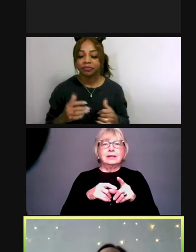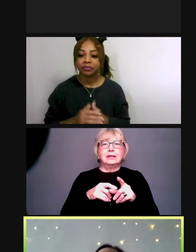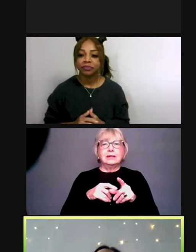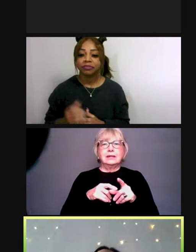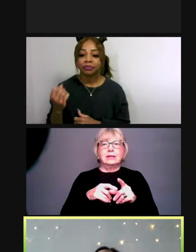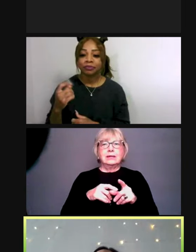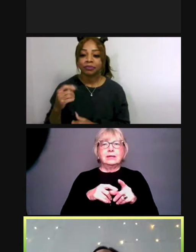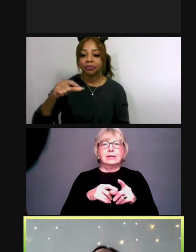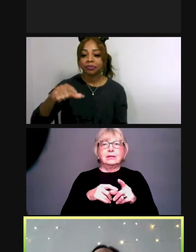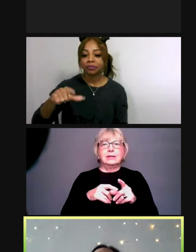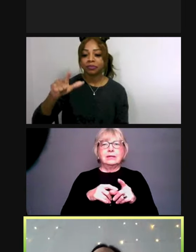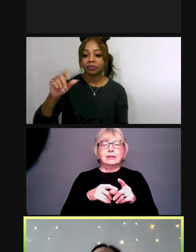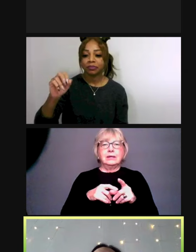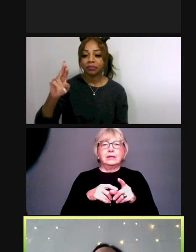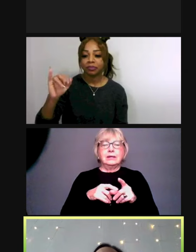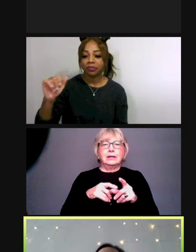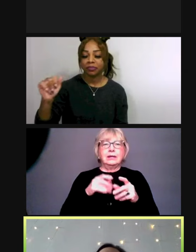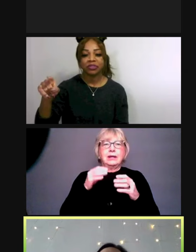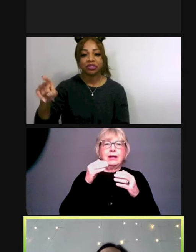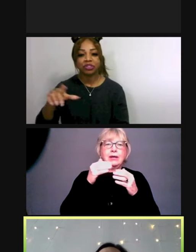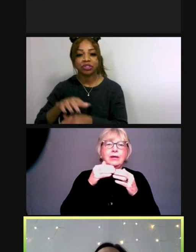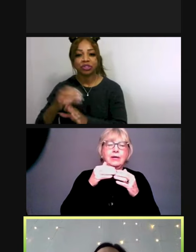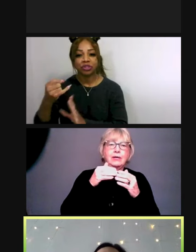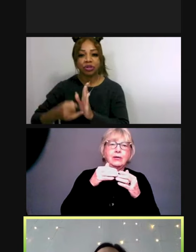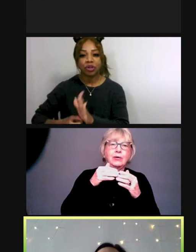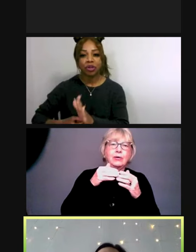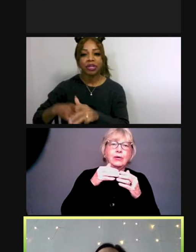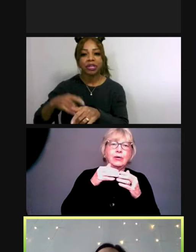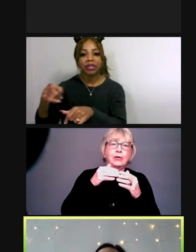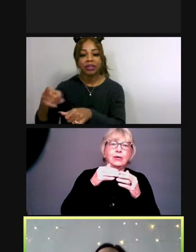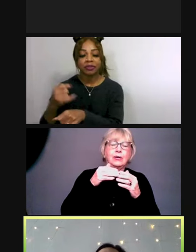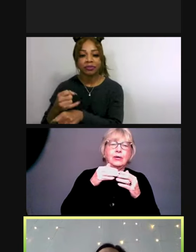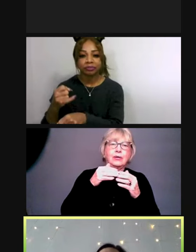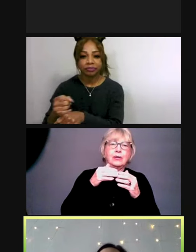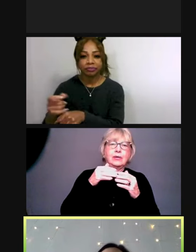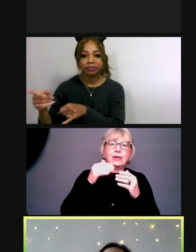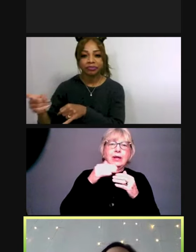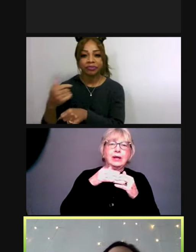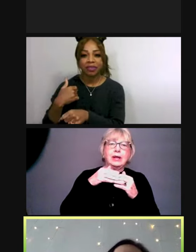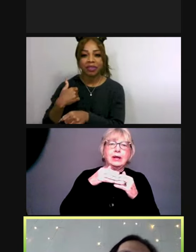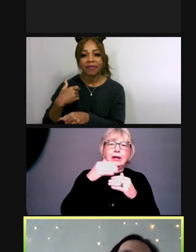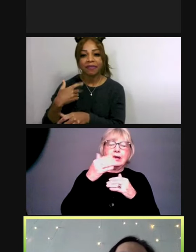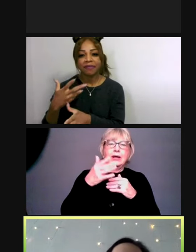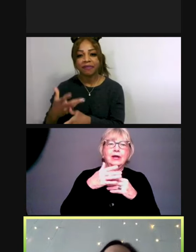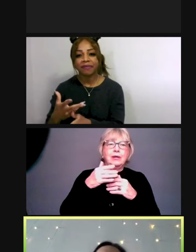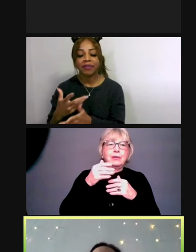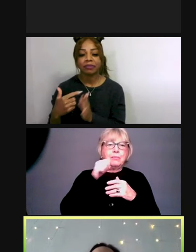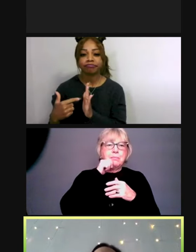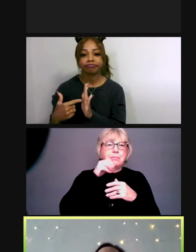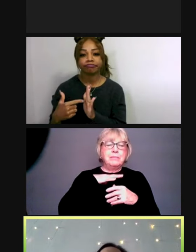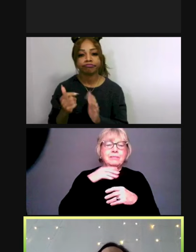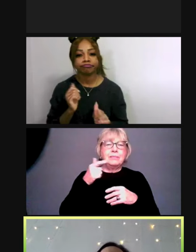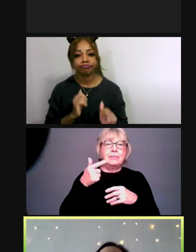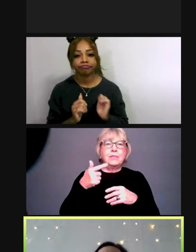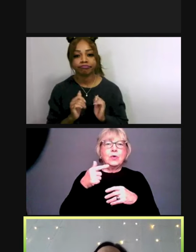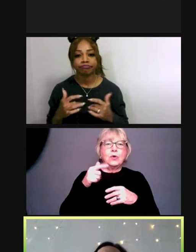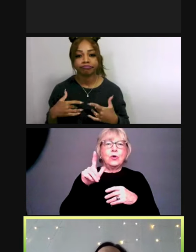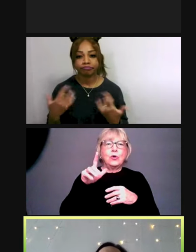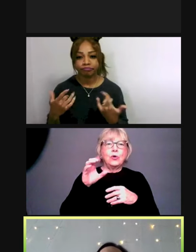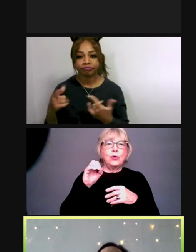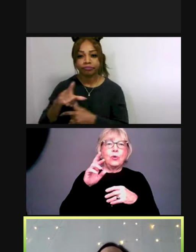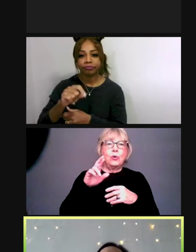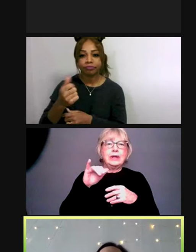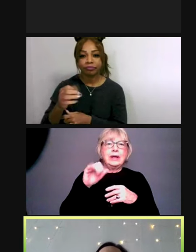à l'arrière, donc, Gloria était une artiste en résidence à Tangled et